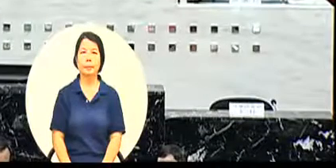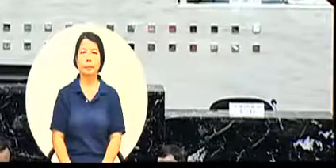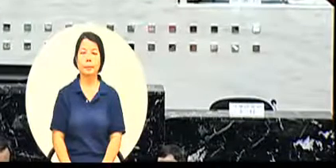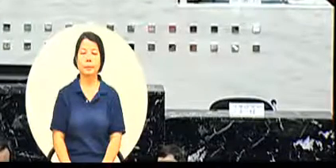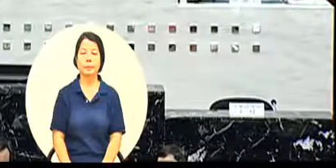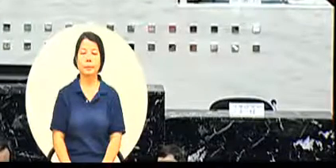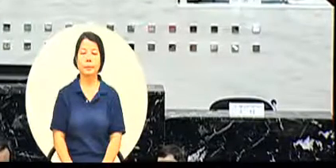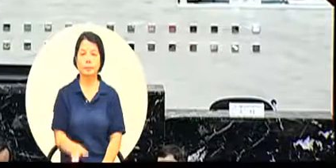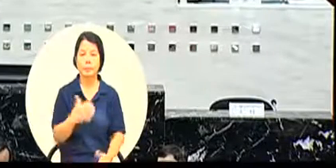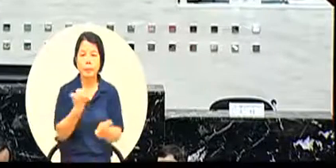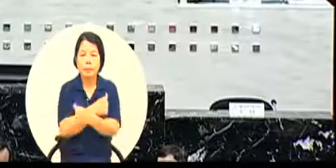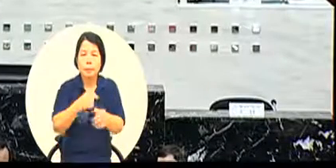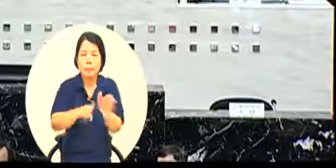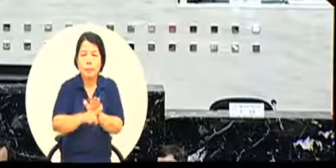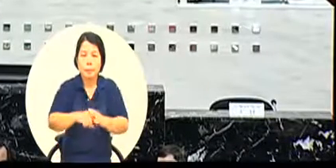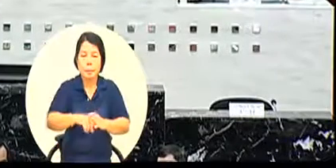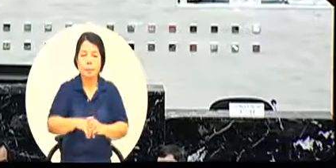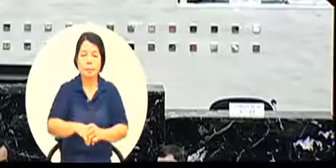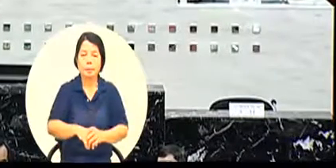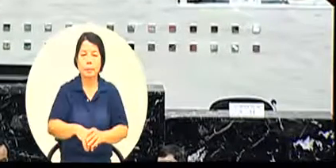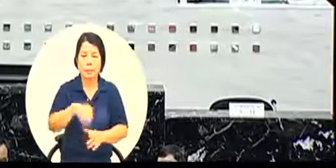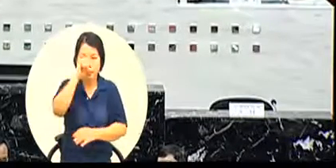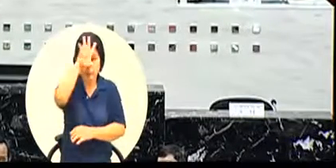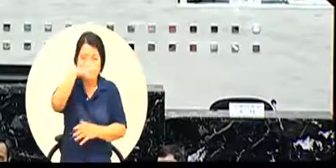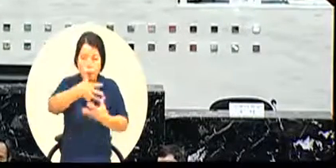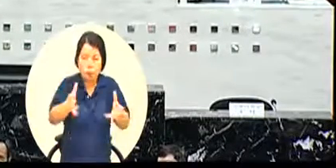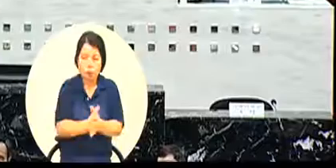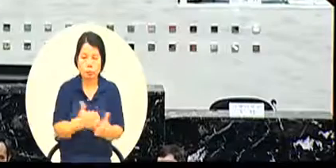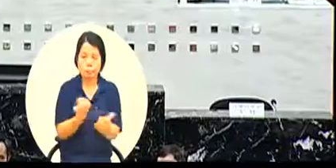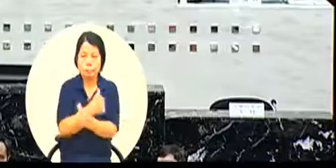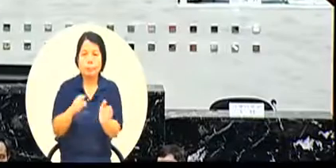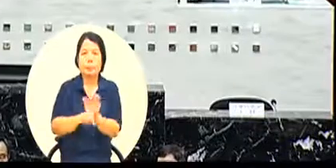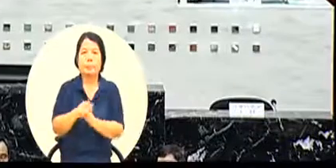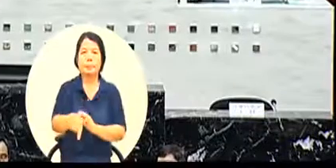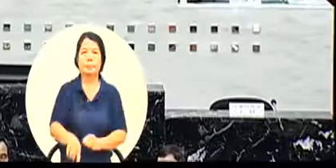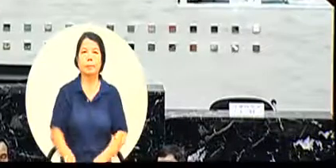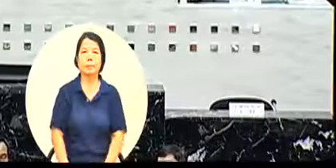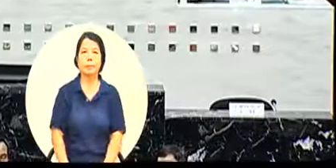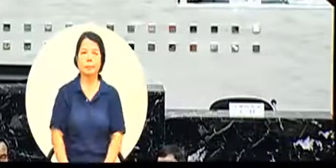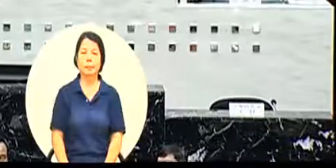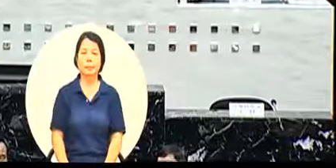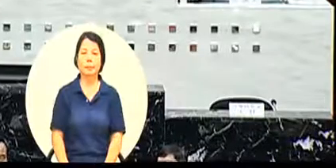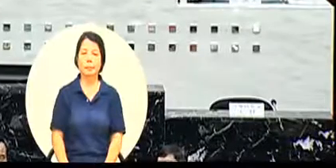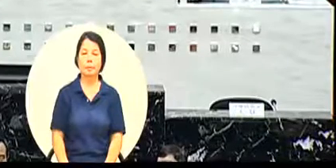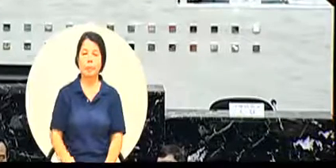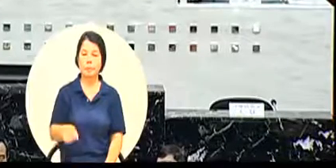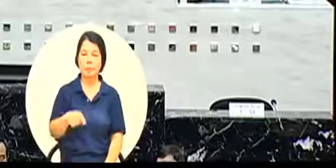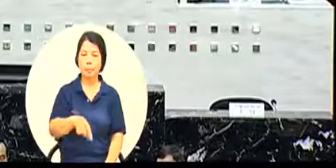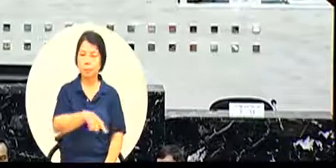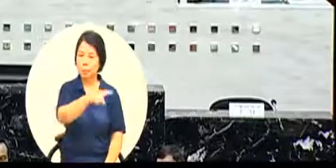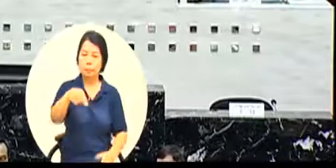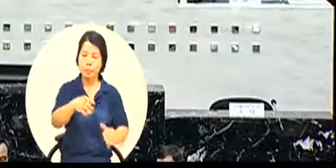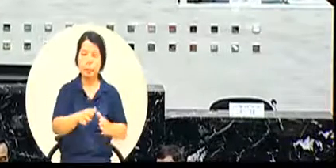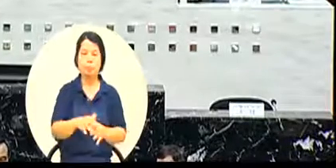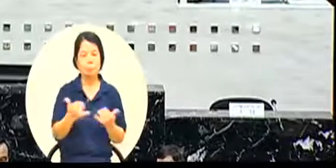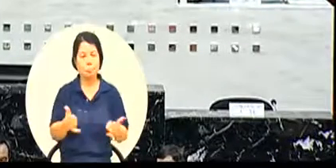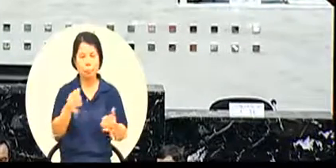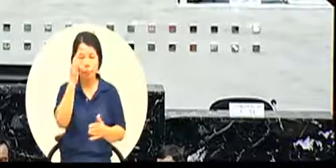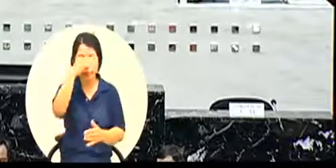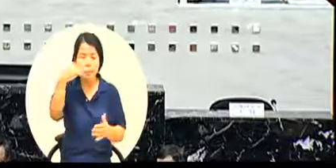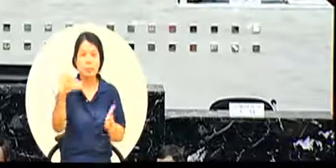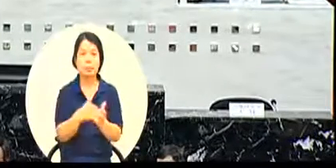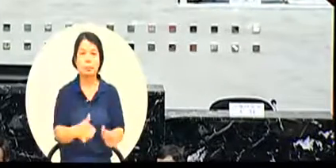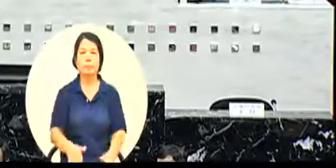是代表党团，是不是？ 是。 好，我们大概也看过了